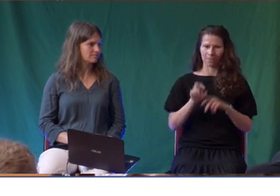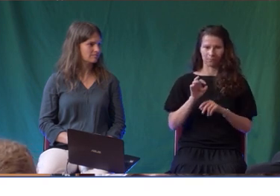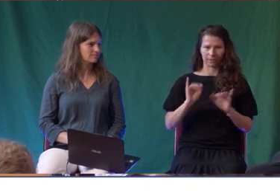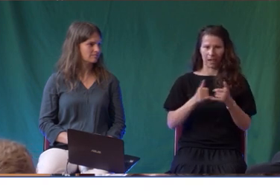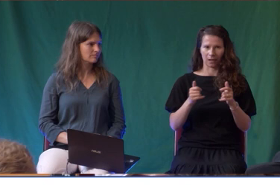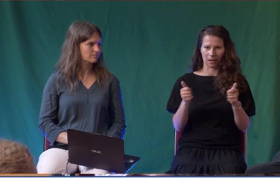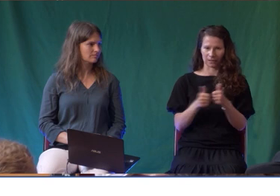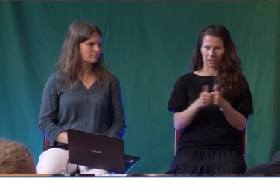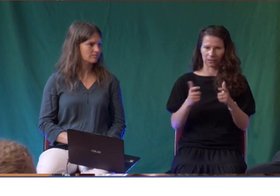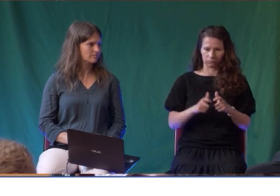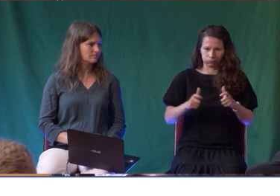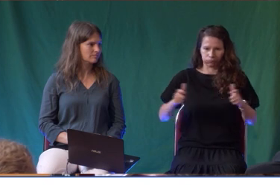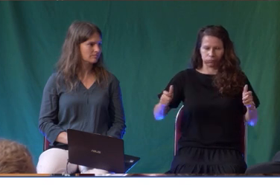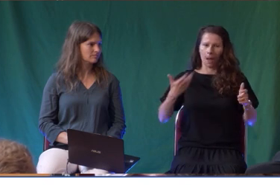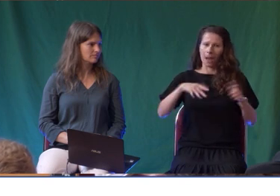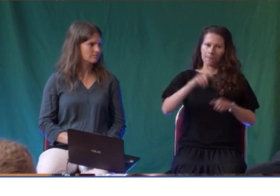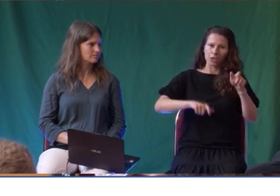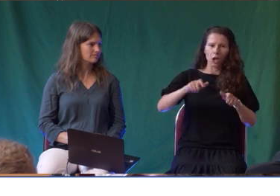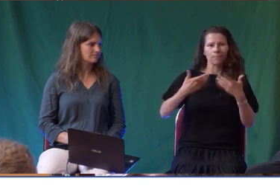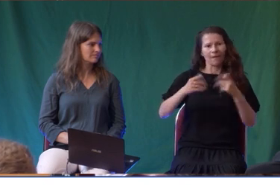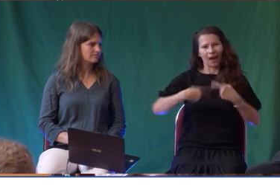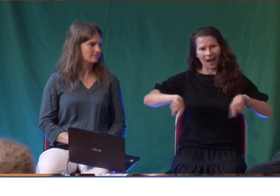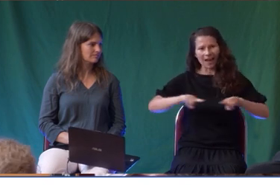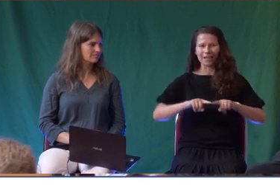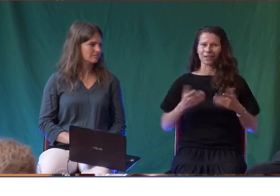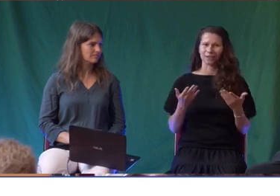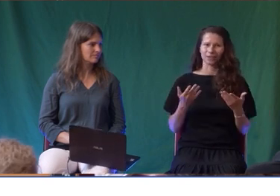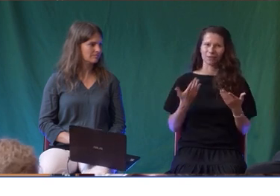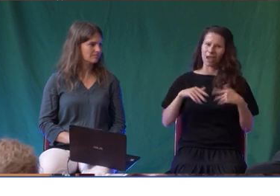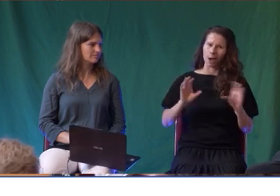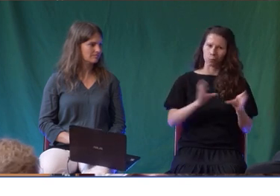noch mehr Menschen und noch mehr Vereine und Gruppen